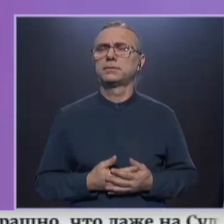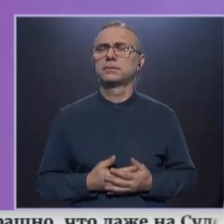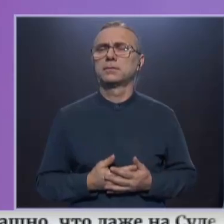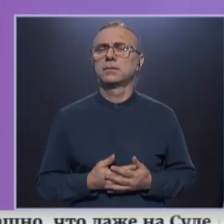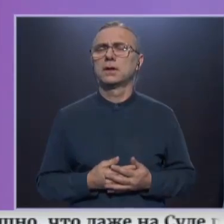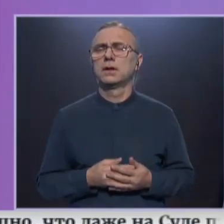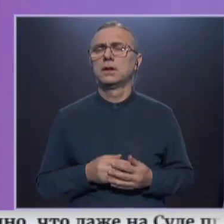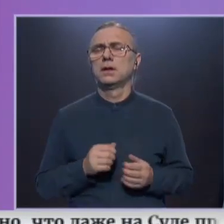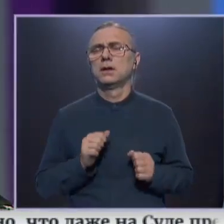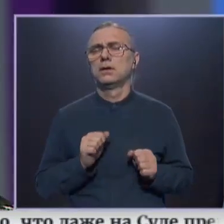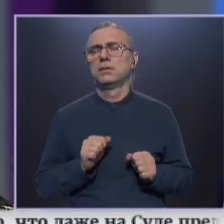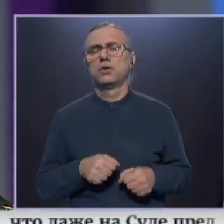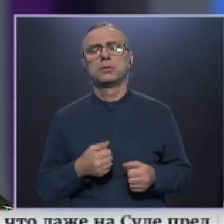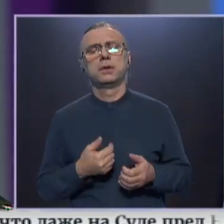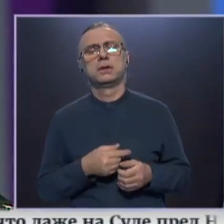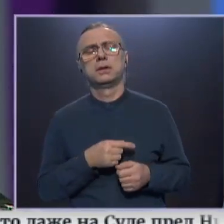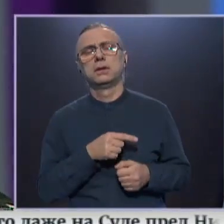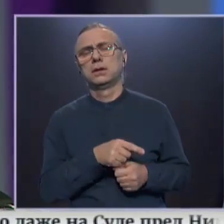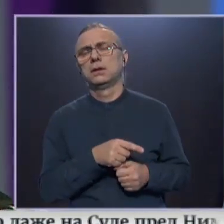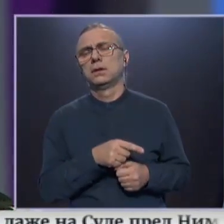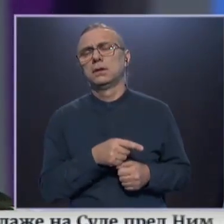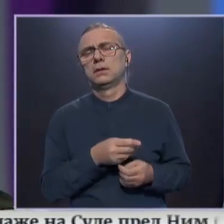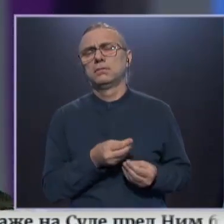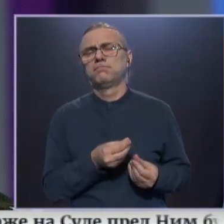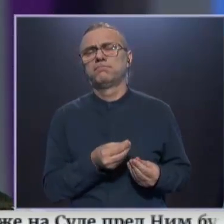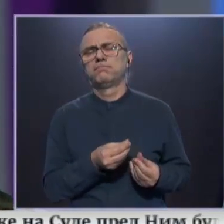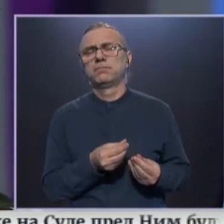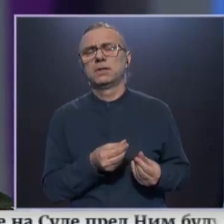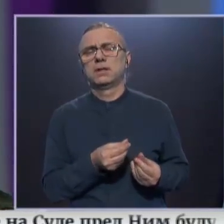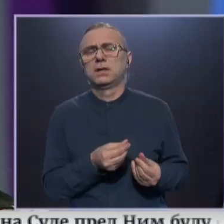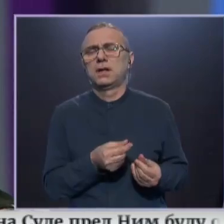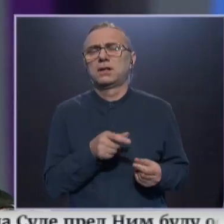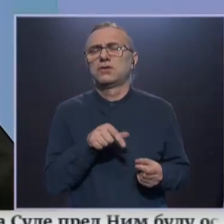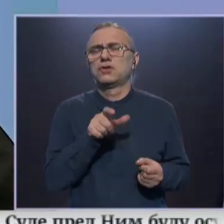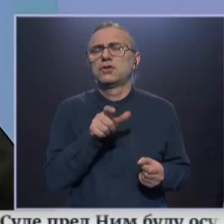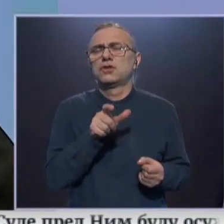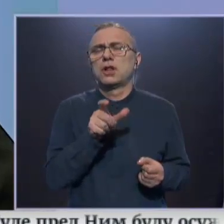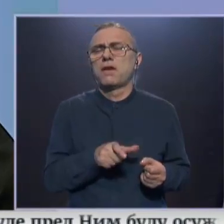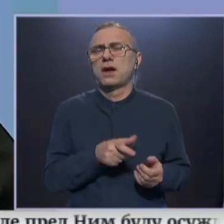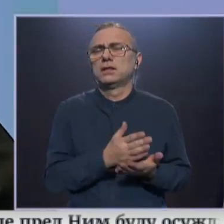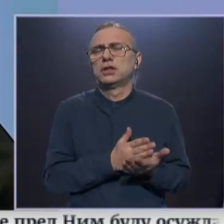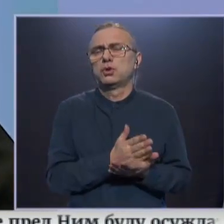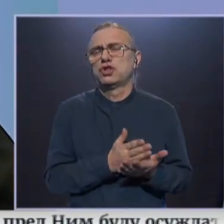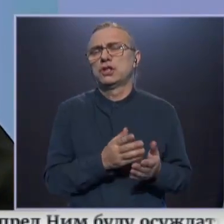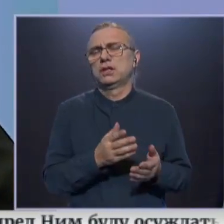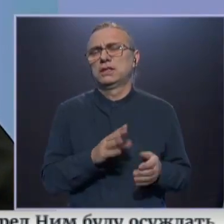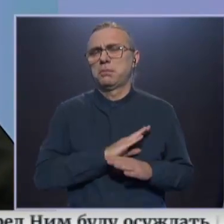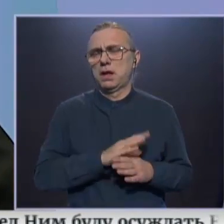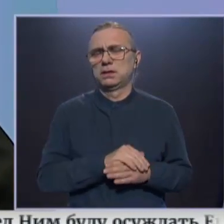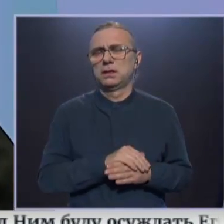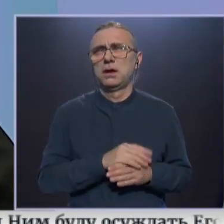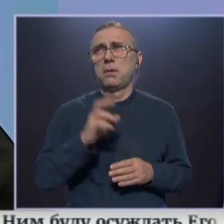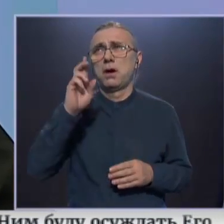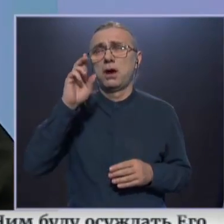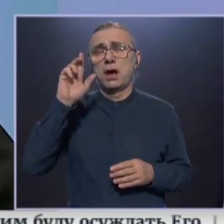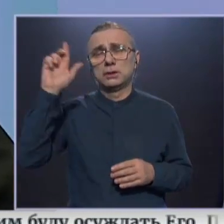зашевелится у моего обидчика, и тоже обида тебе следит, это совсем не то, это ты смерть еще не заслужил. Потому что Господь тебе посылает болезнь, страдания для того, чтобы